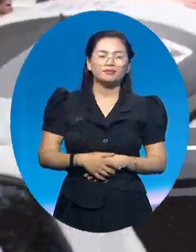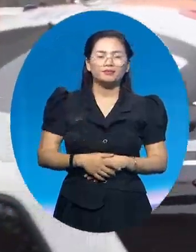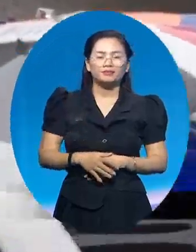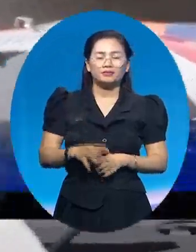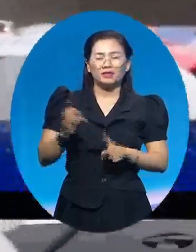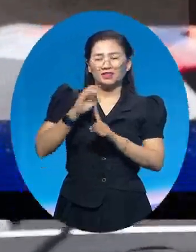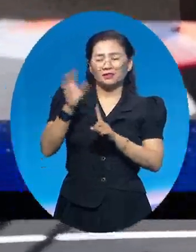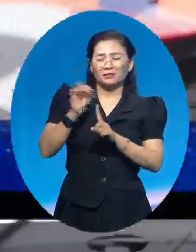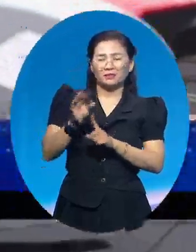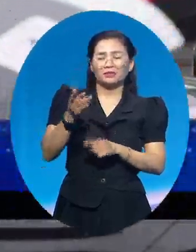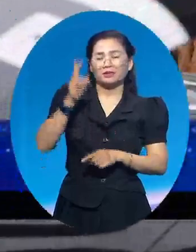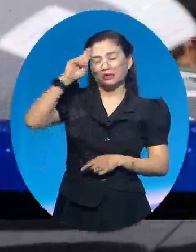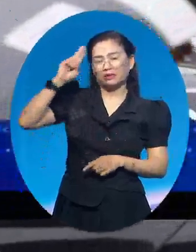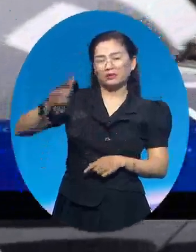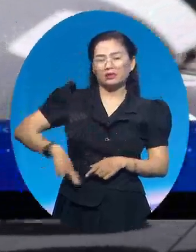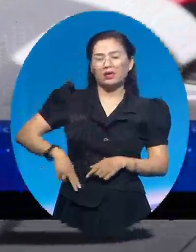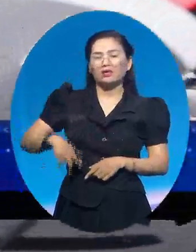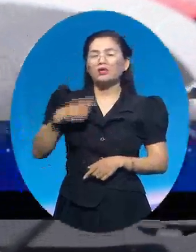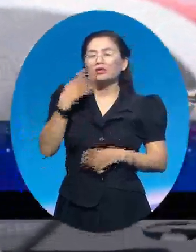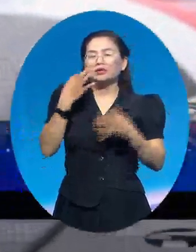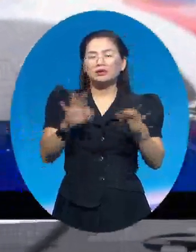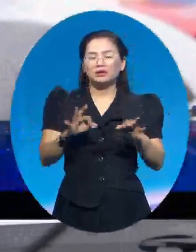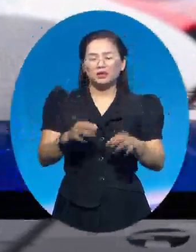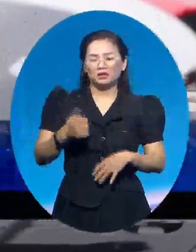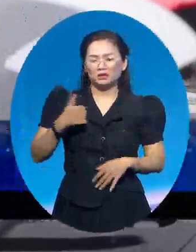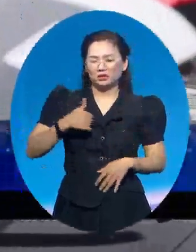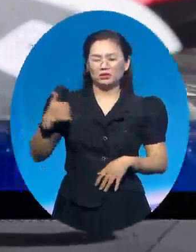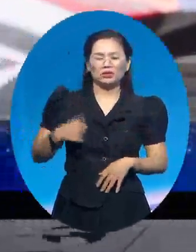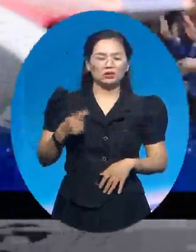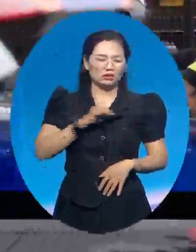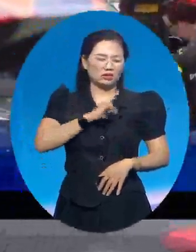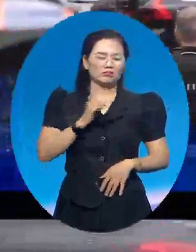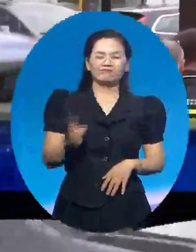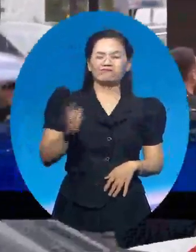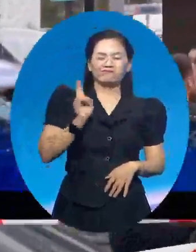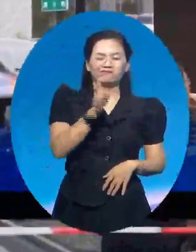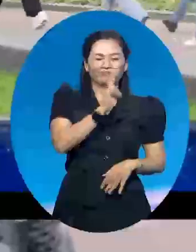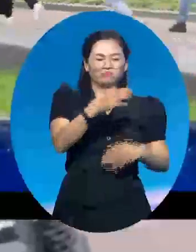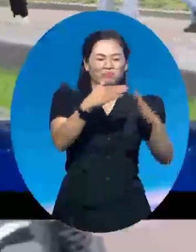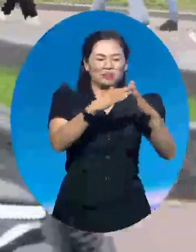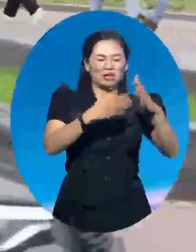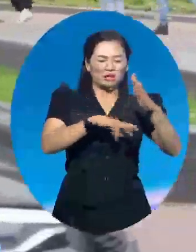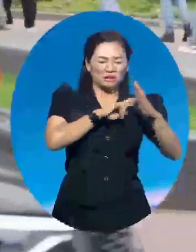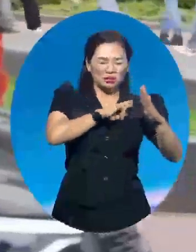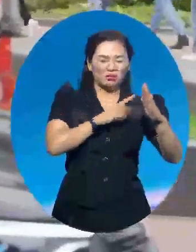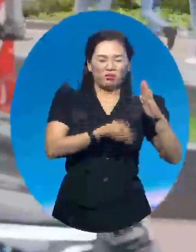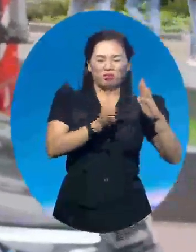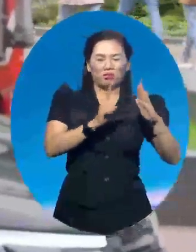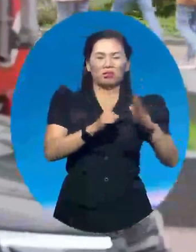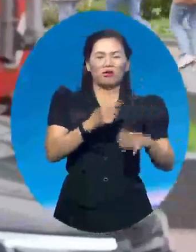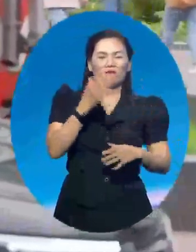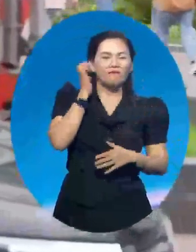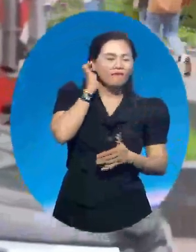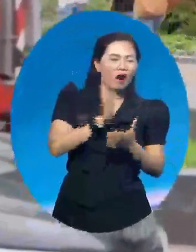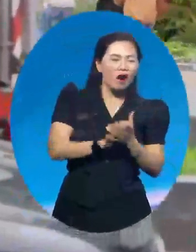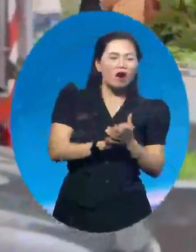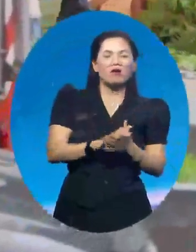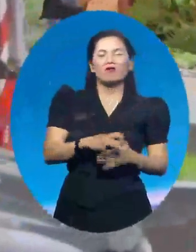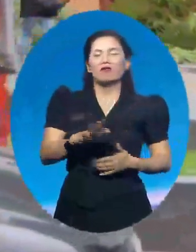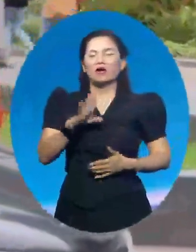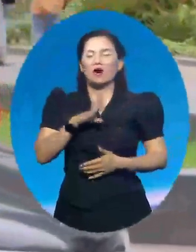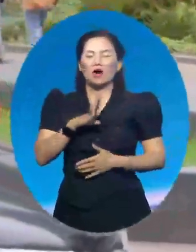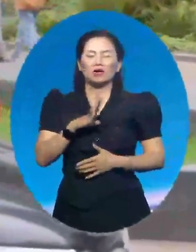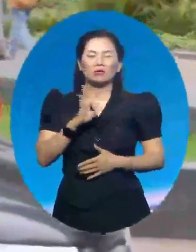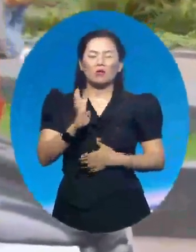Thông tin từ cảnh sát cho biết, kẻ tấn công đã nổ súng trong một căn hộ nhà riêng, khiến một phụ nữ 39 tuổi và con của người này là bé gái 14